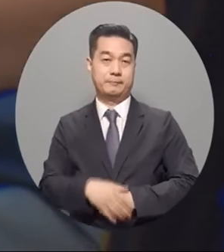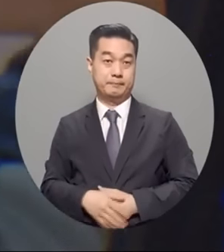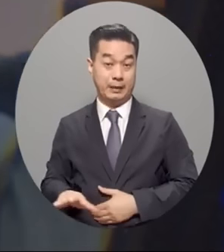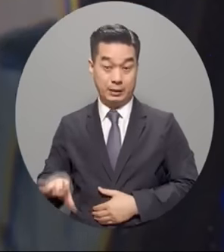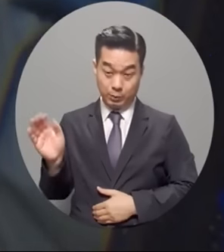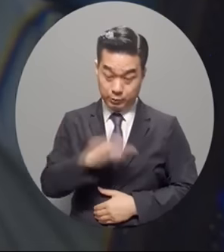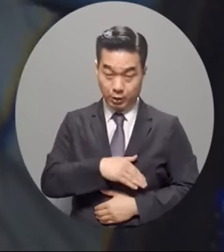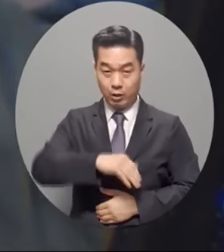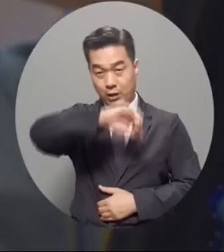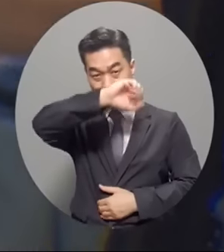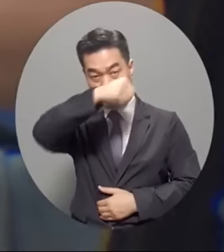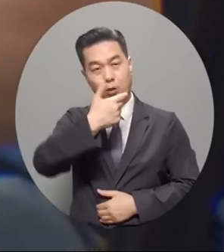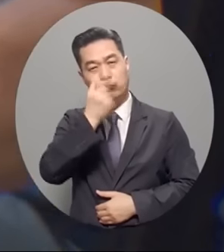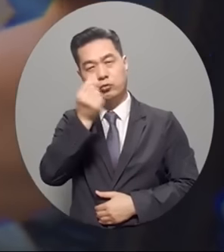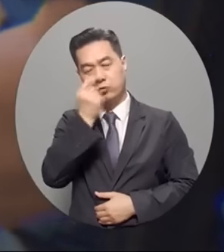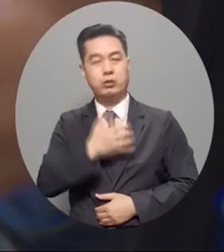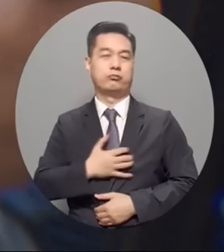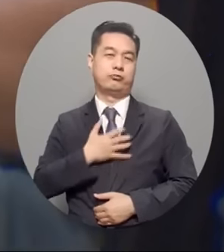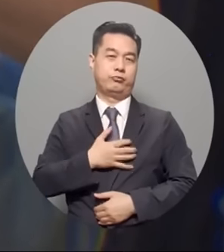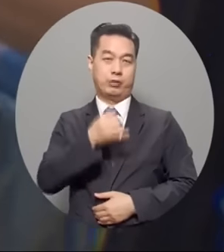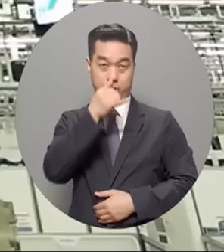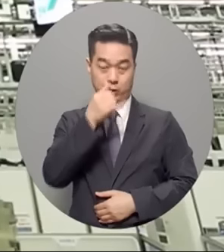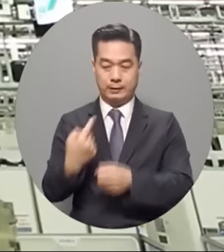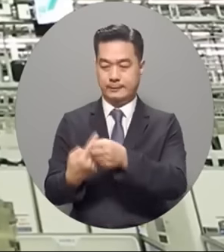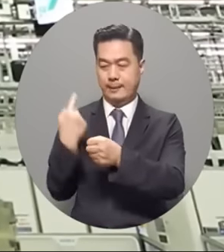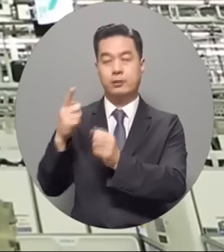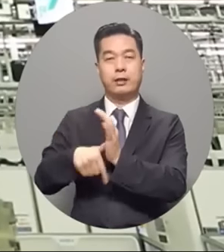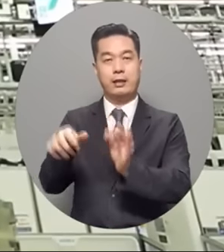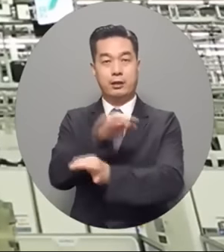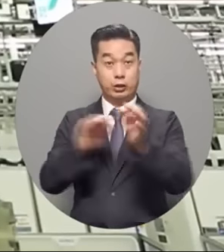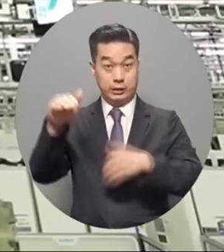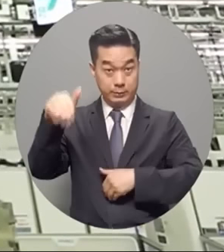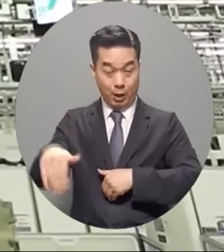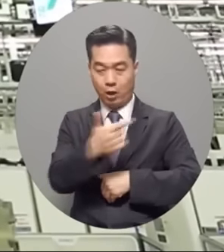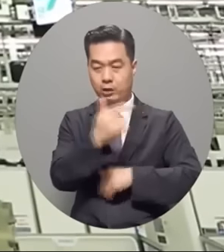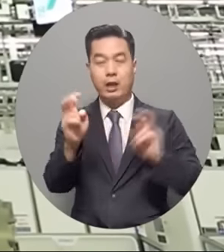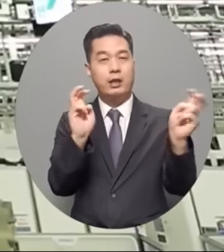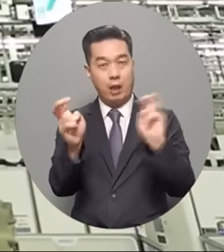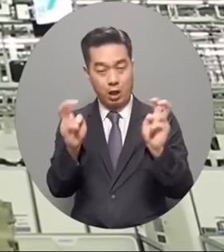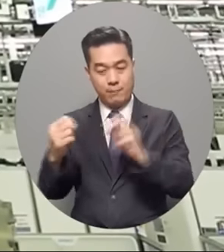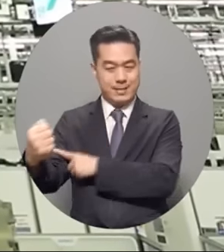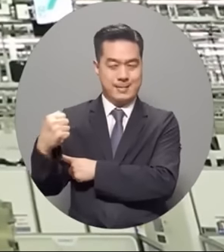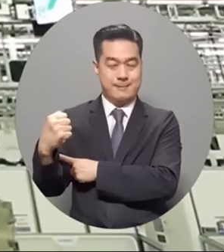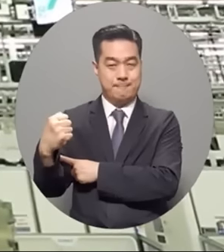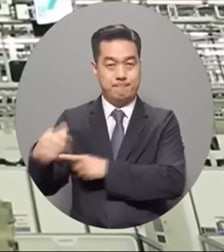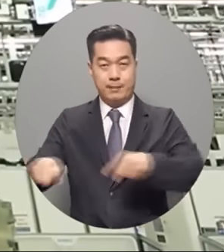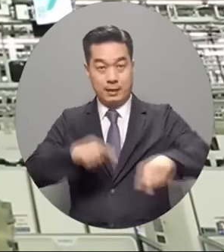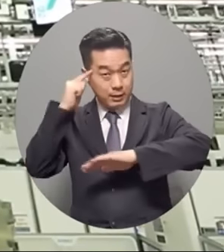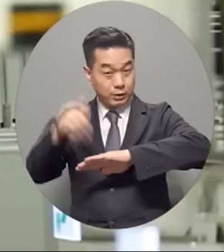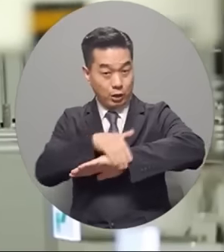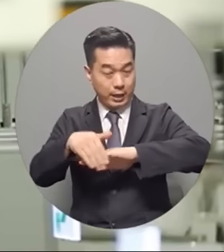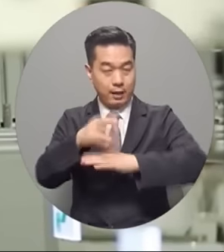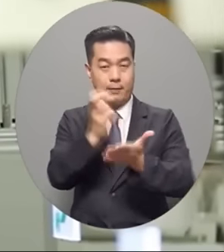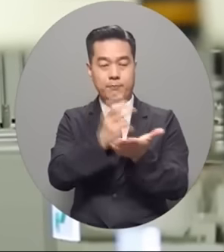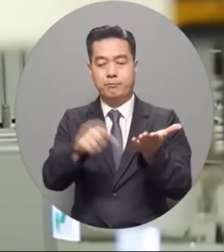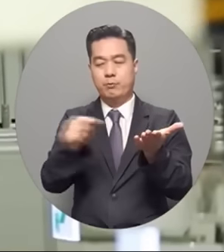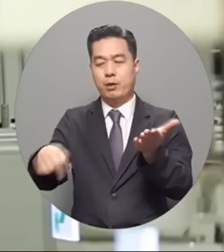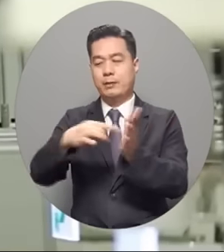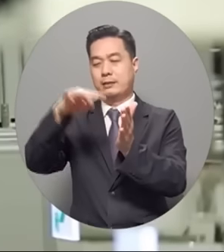여력이 부족하다는 게 문제입니다. 지난해 경기 침체에 대기업 감세 정책이 맞물리면서 법인세 수입이 크게 줄었기